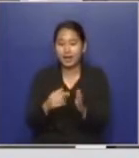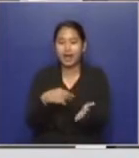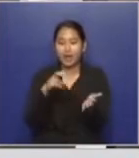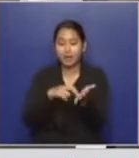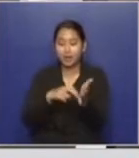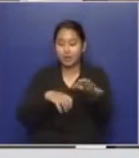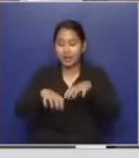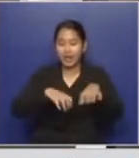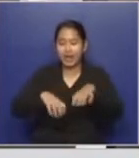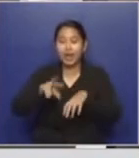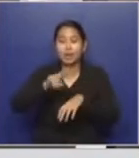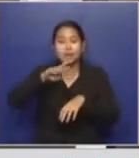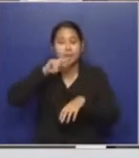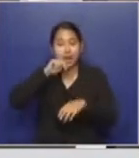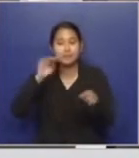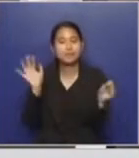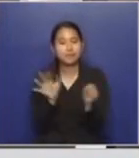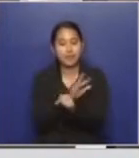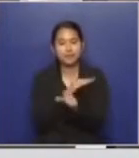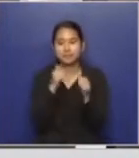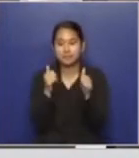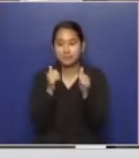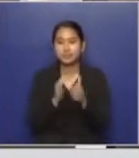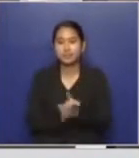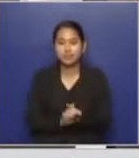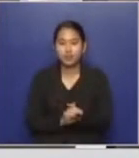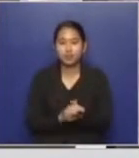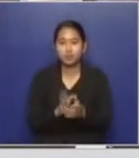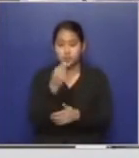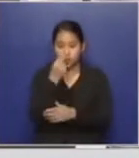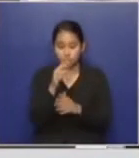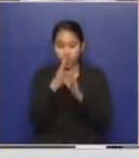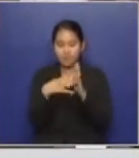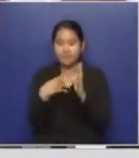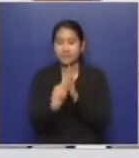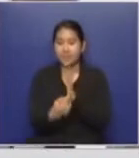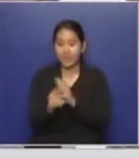การน้ำบาดาลจะสมบูรณ์แบบอย่างเต็มที่ท่านไปดูแผนงานฉบับ